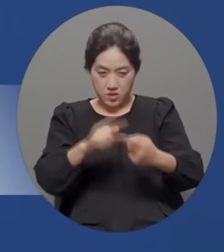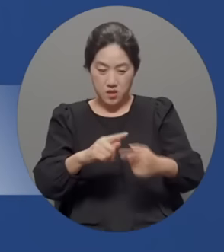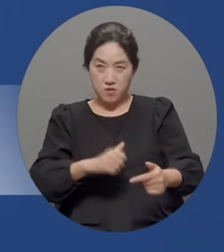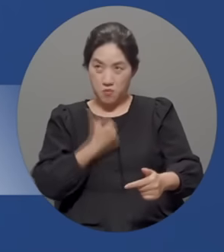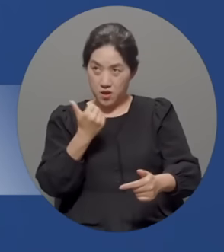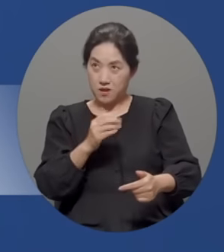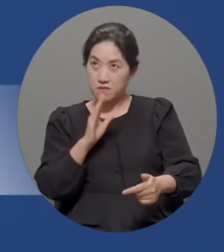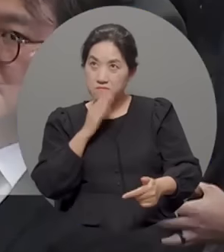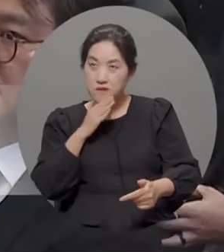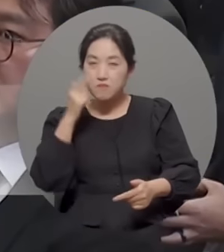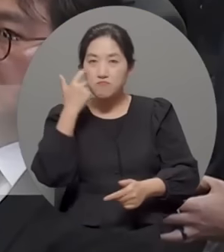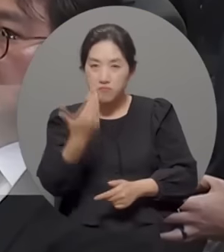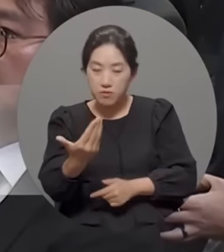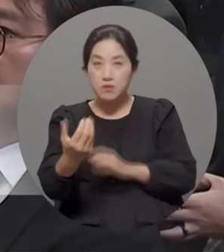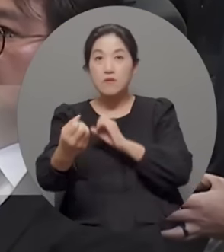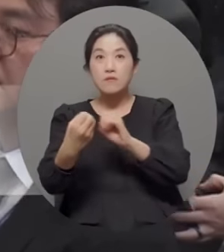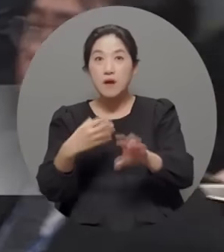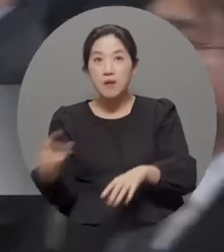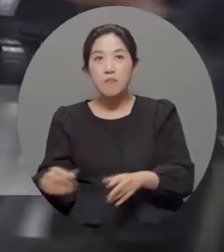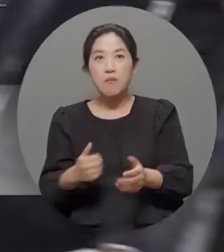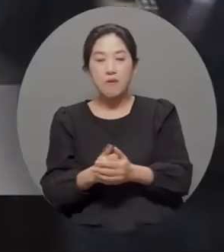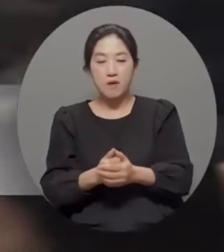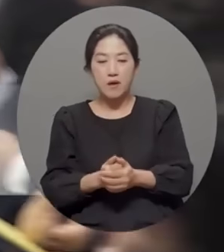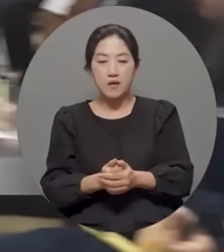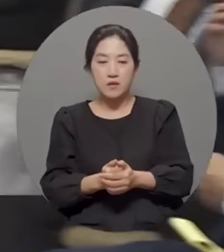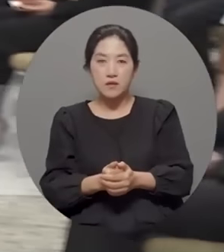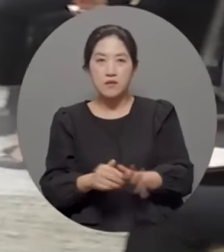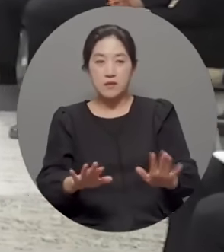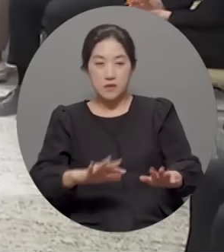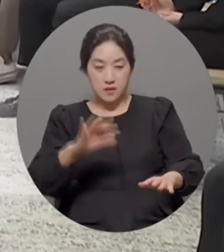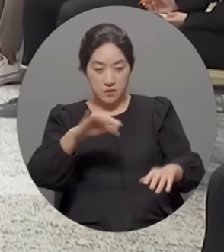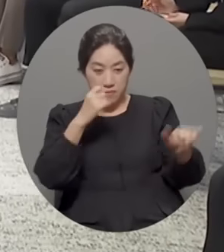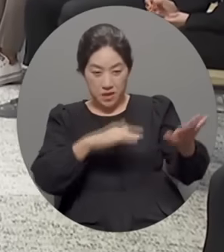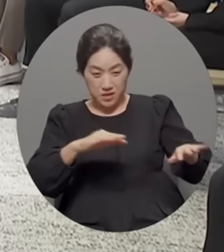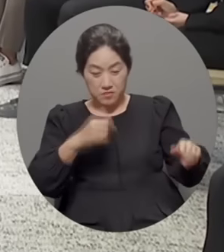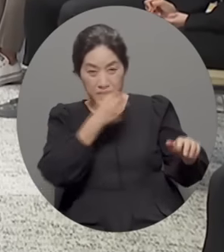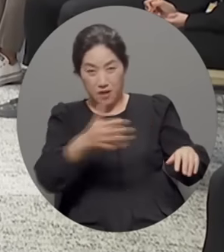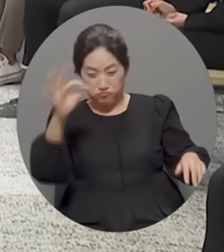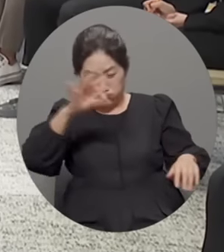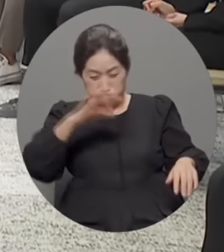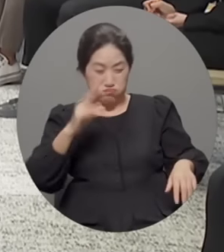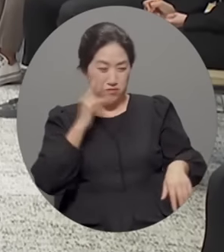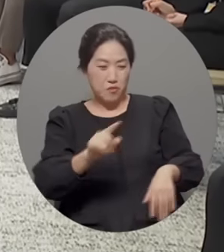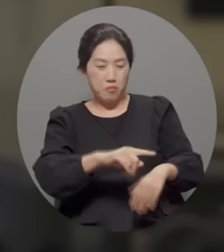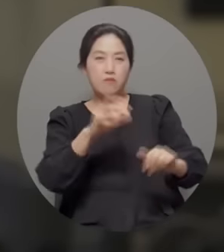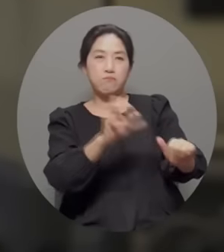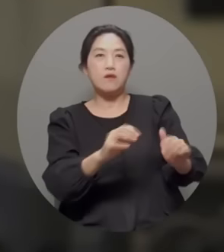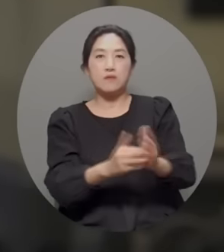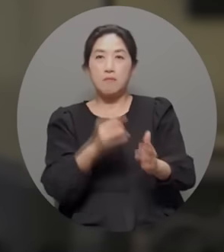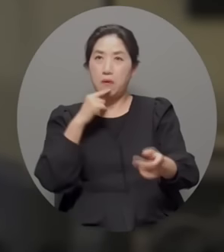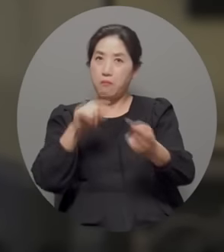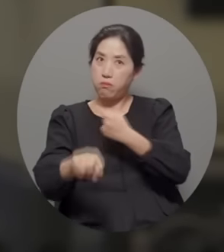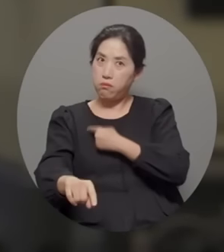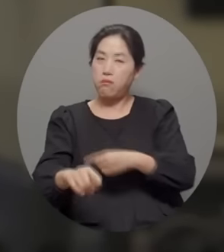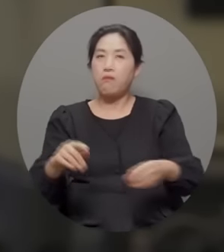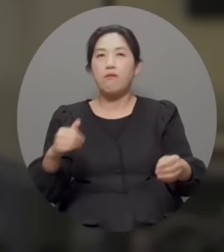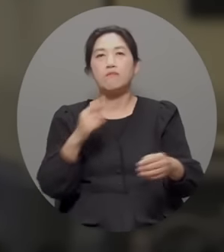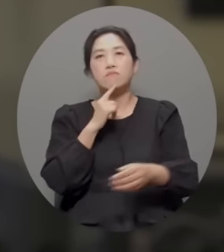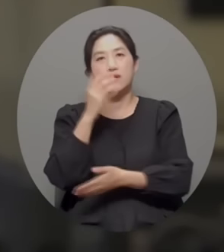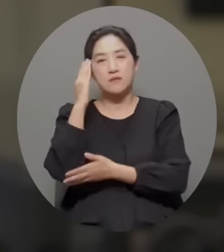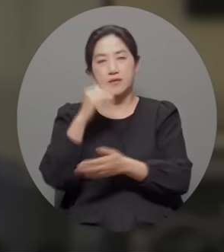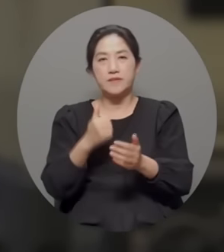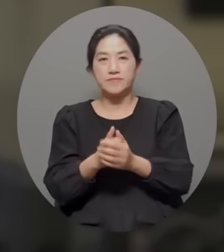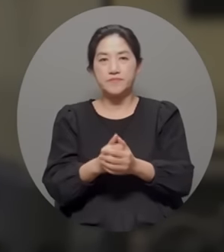물었는데 윤 대통령은 무리한 수색을 질타했다며 질문과 상관없는 답변을 내놨습니다. 핵심인